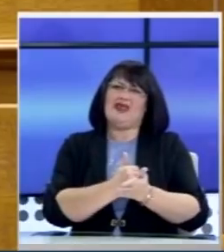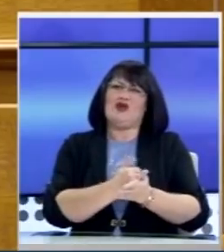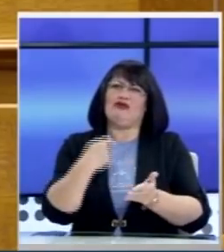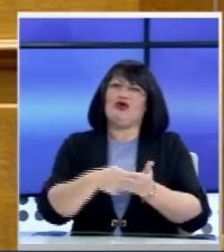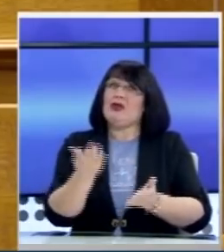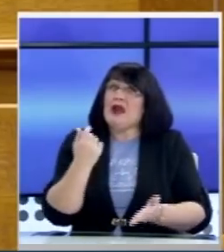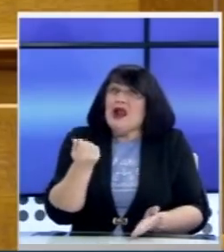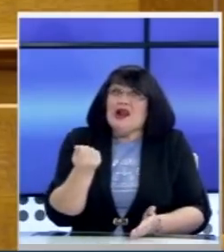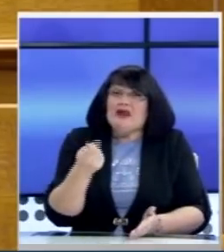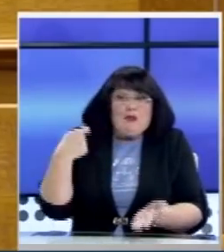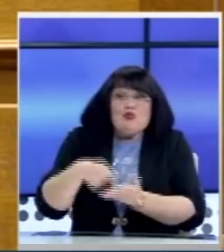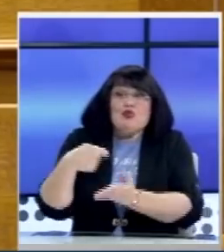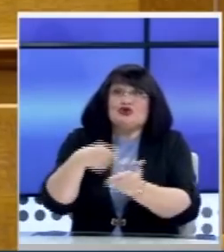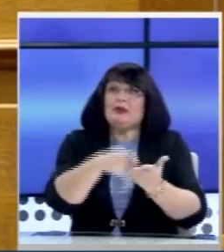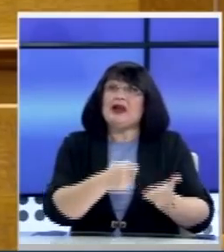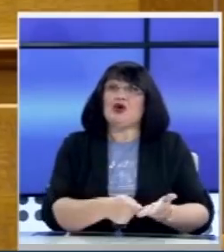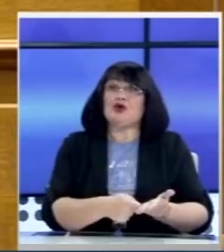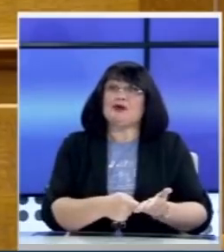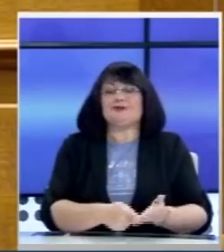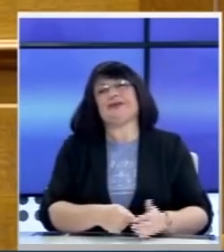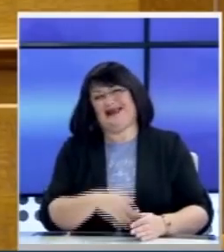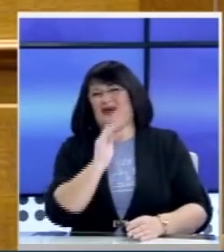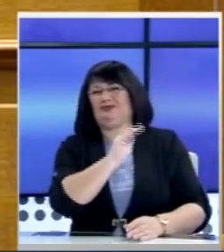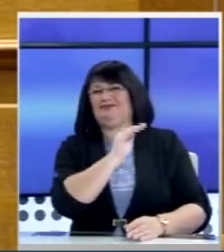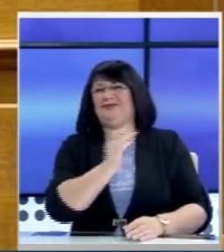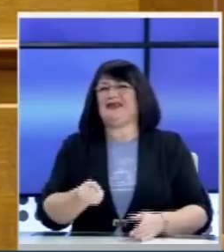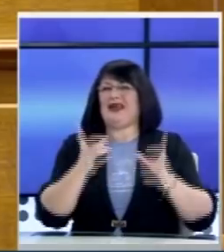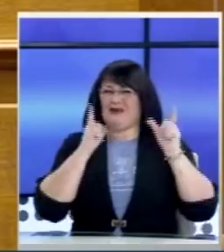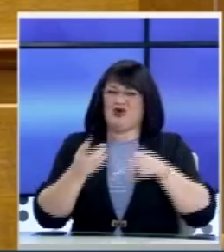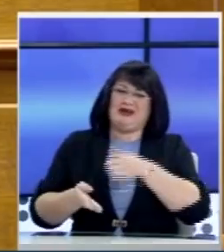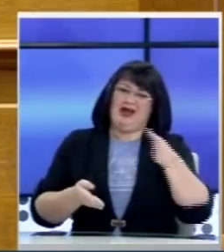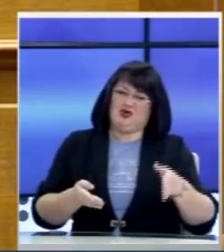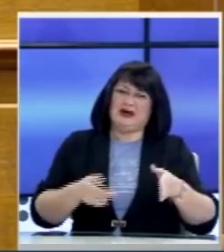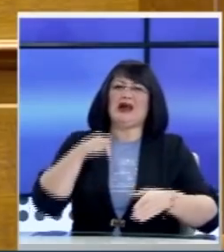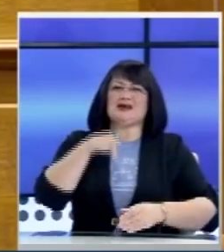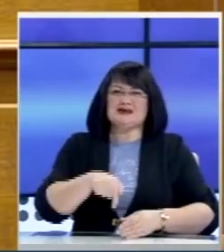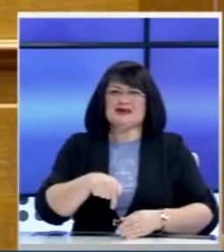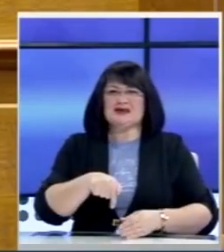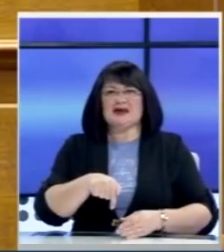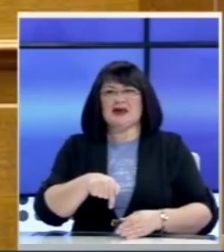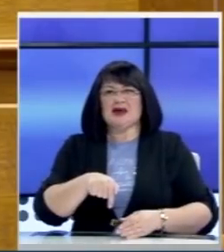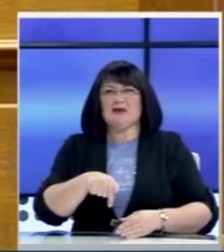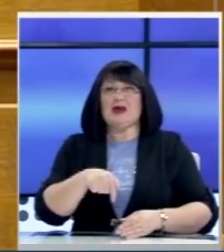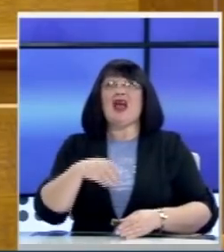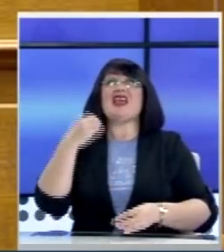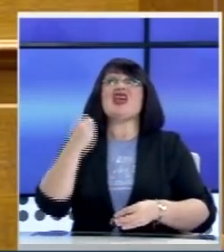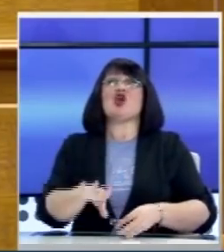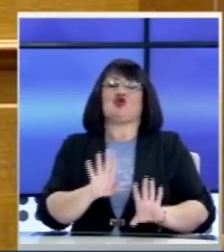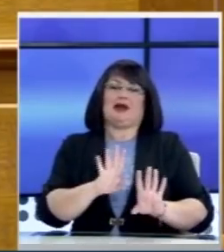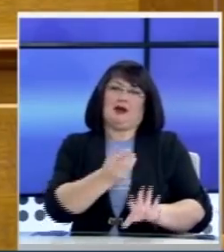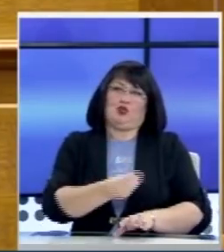έχει. Όμως εσείς κύριοι της Νέας Δημοκρατίας από την άλλη μεριά σήμερα το πάτε αυτό ακόμα